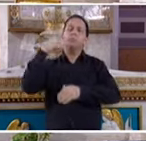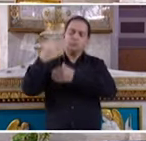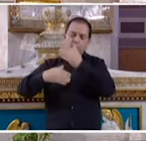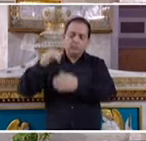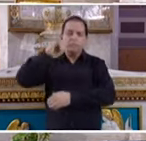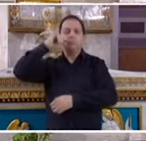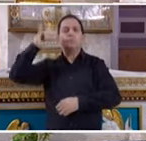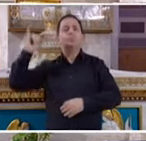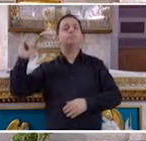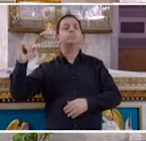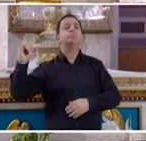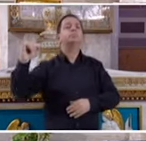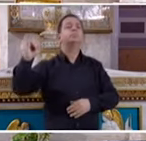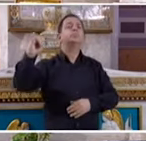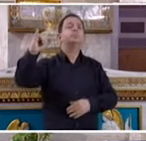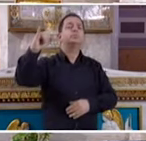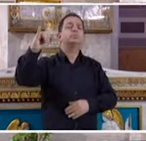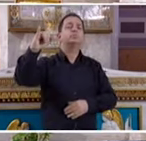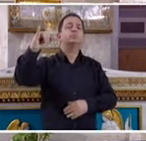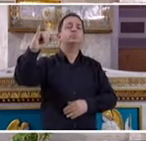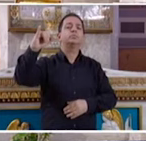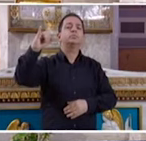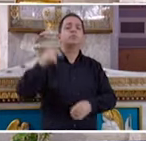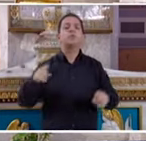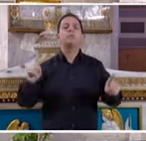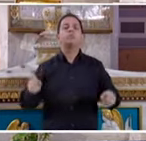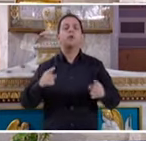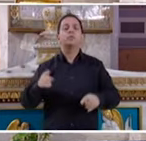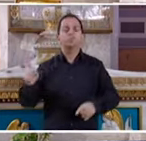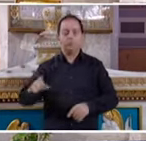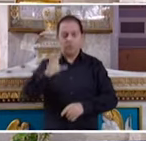και αΐ και εις τους αιώνας των αιώνων.